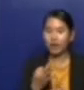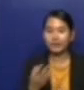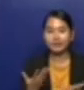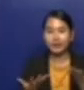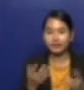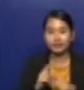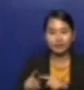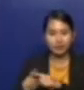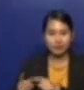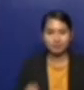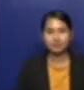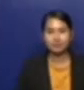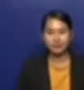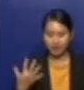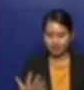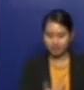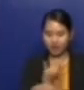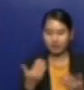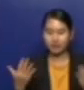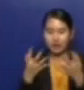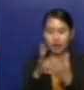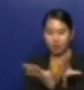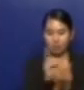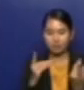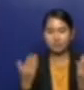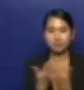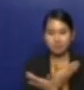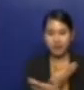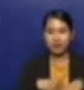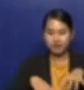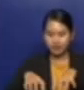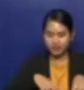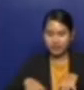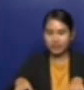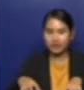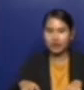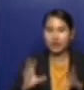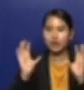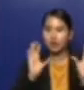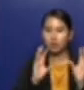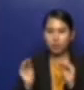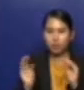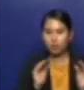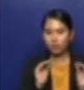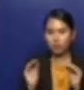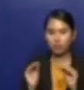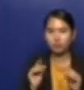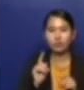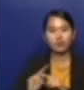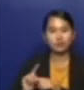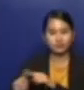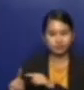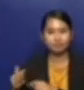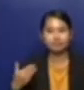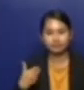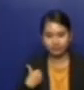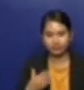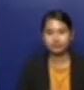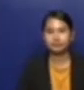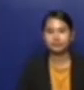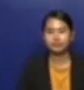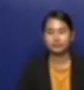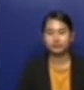แปลงทางการเมืองหรือทางสังคมโดยได้ดำเนินการจัดการชุมนุมกันอย่างกว้างขวางในหลายพื้นที่และเป็นไปอย่างต่อเนื่